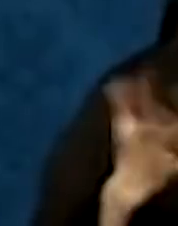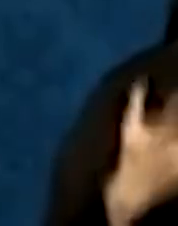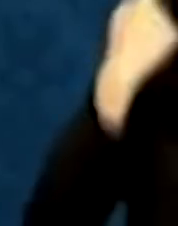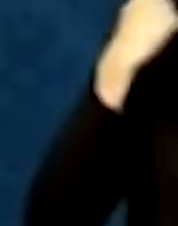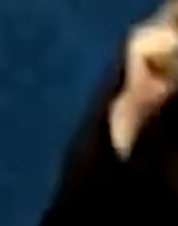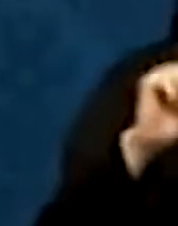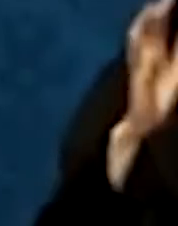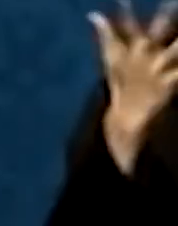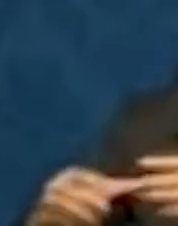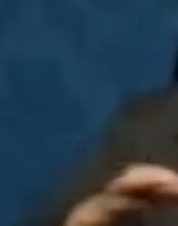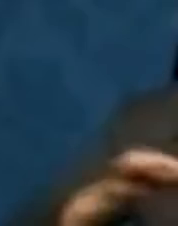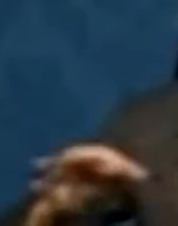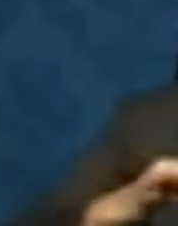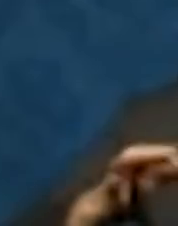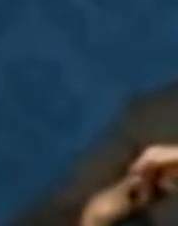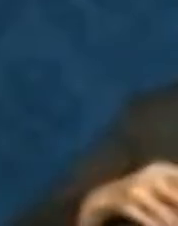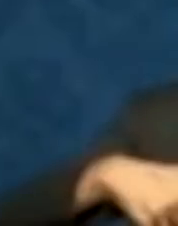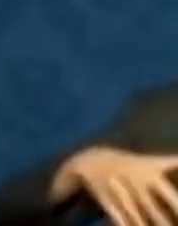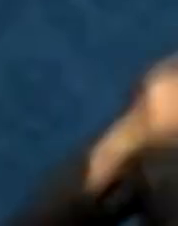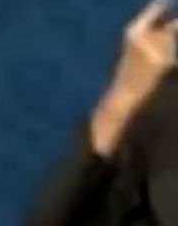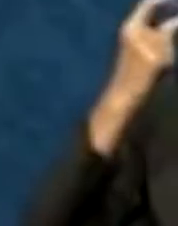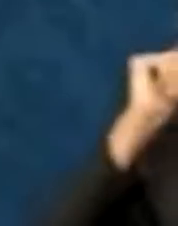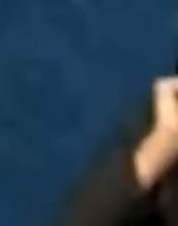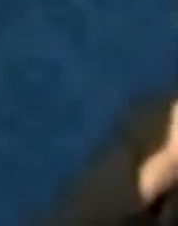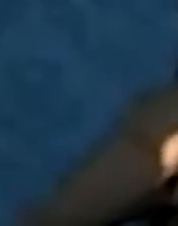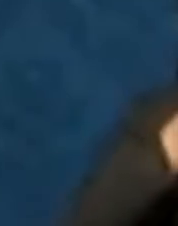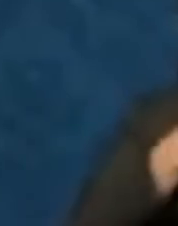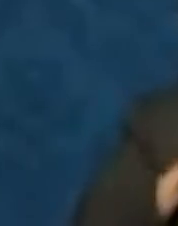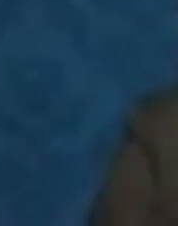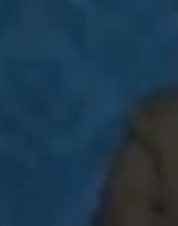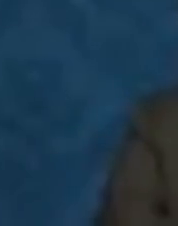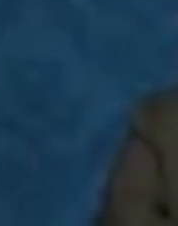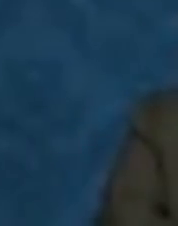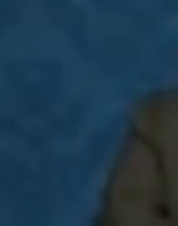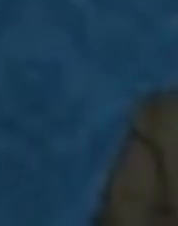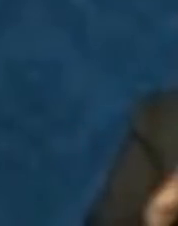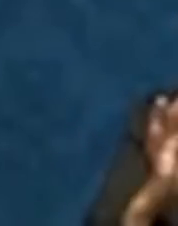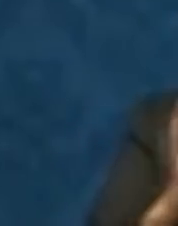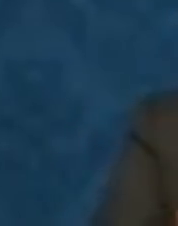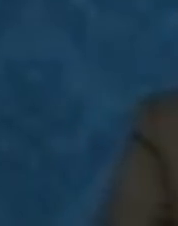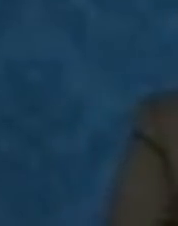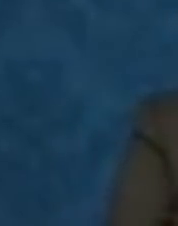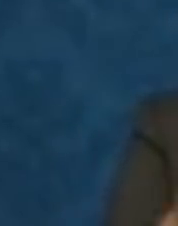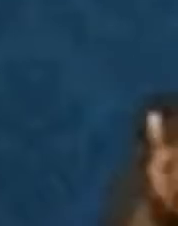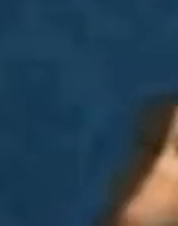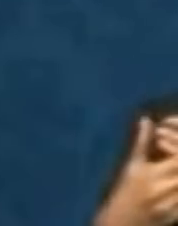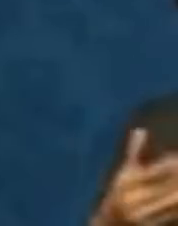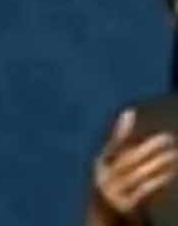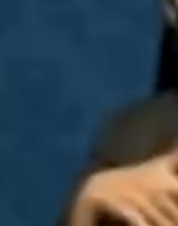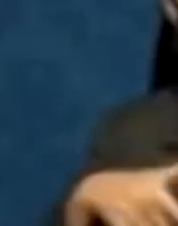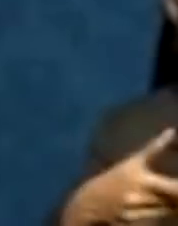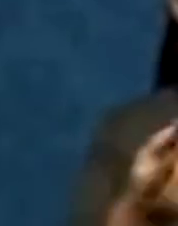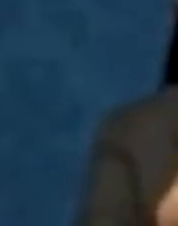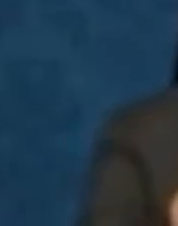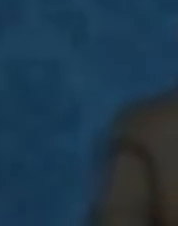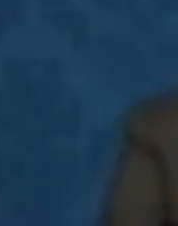ก่อนมาถึงจุดทำให้นายชวนหลีกภัยประธานรัฐสภาต้องตัดสินใจเบรกคำพูดบางคำซึ่งไม่เหมาะสมด้วย